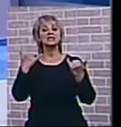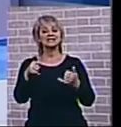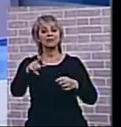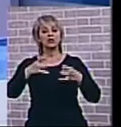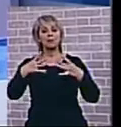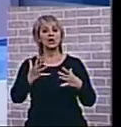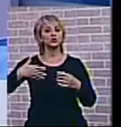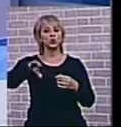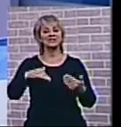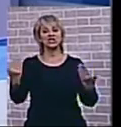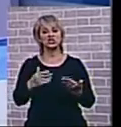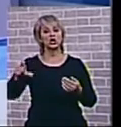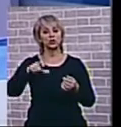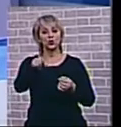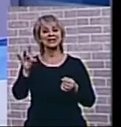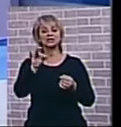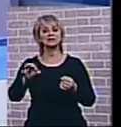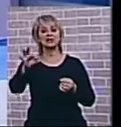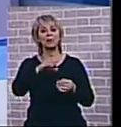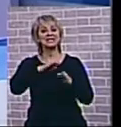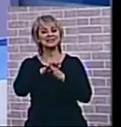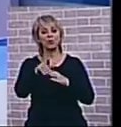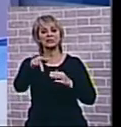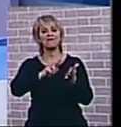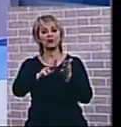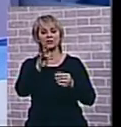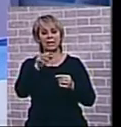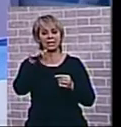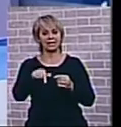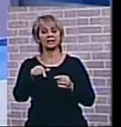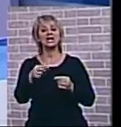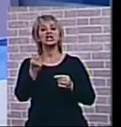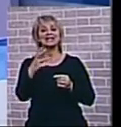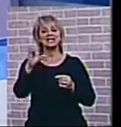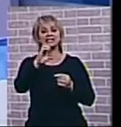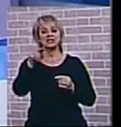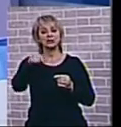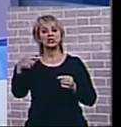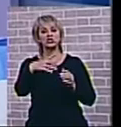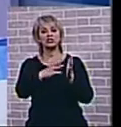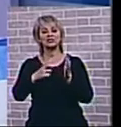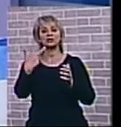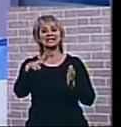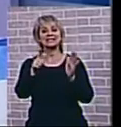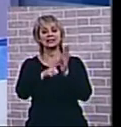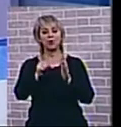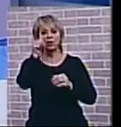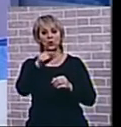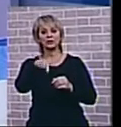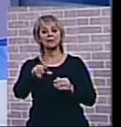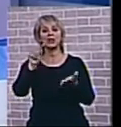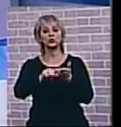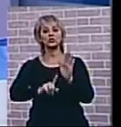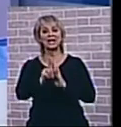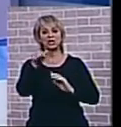Сегодня праздник у всех жителей Дона. Ростовской области исполнилось 80 лет. 13 сентября 1937-го стала